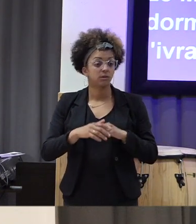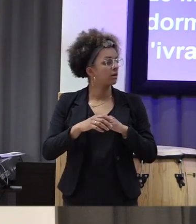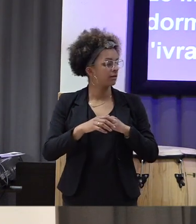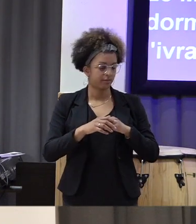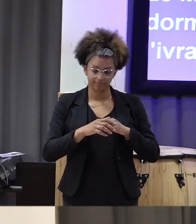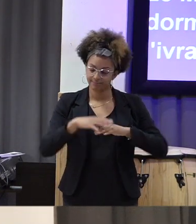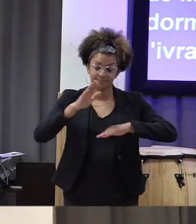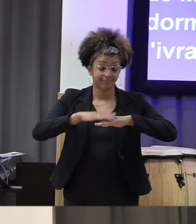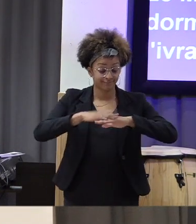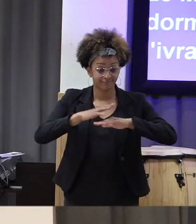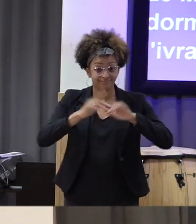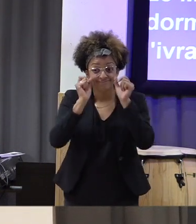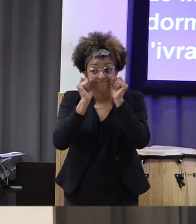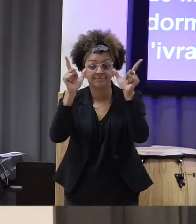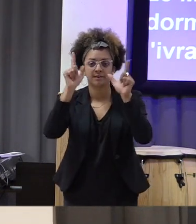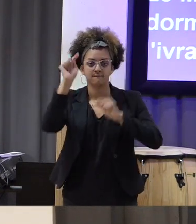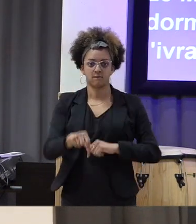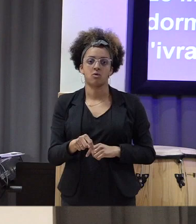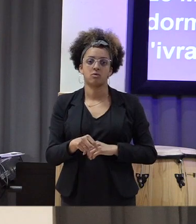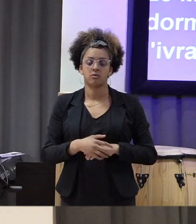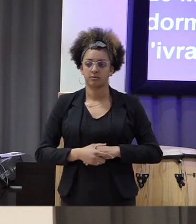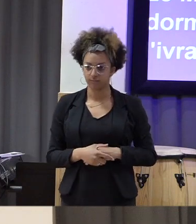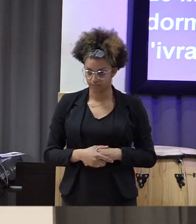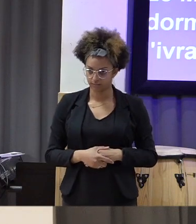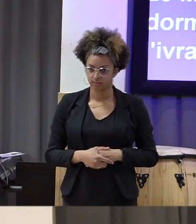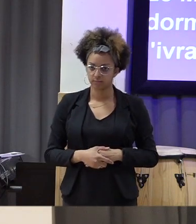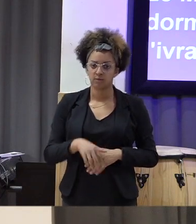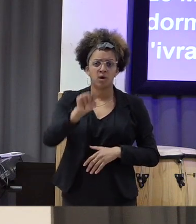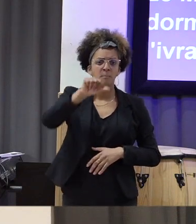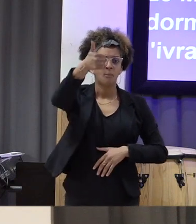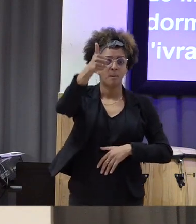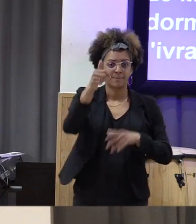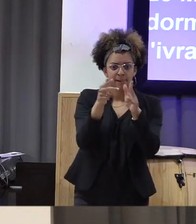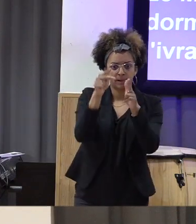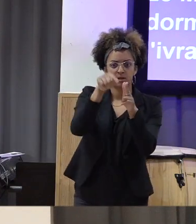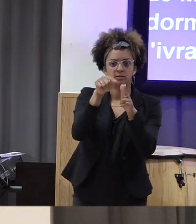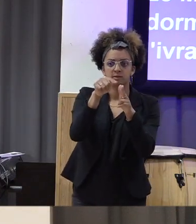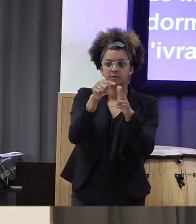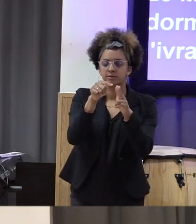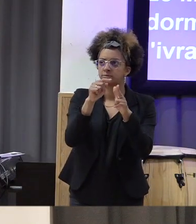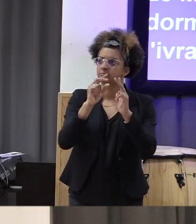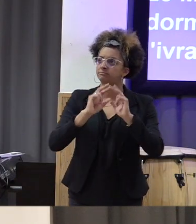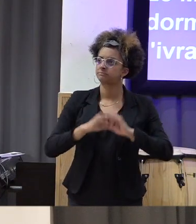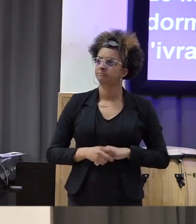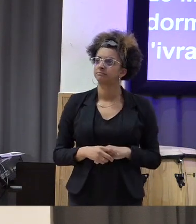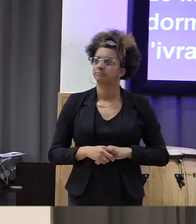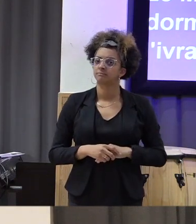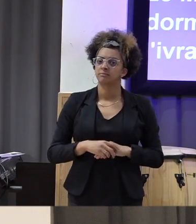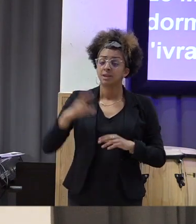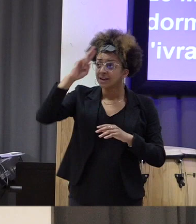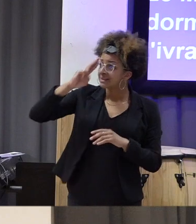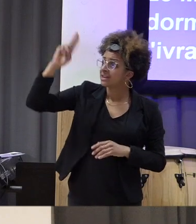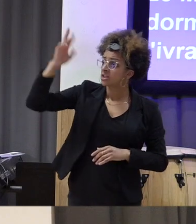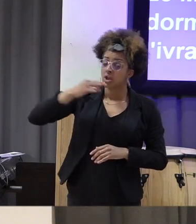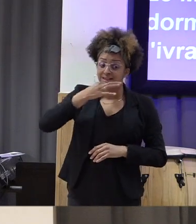Alléluia. Dans la première parabole, qui est celle de l'ivraie et du champ, le Seigneur prédit